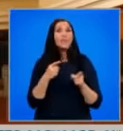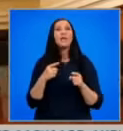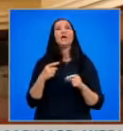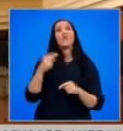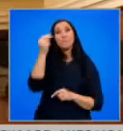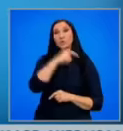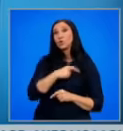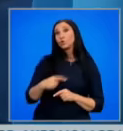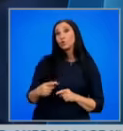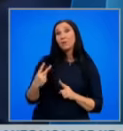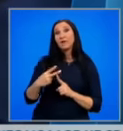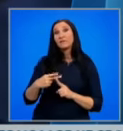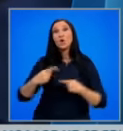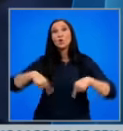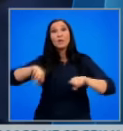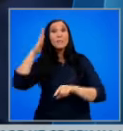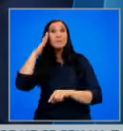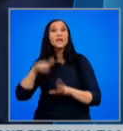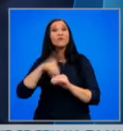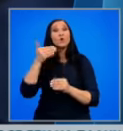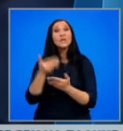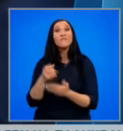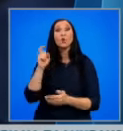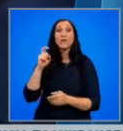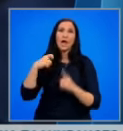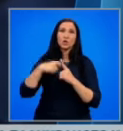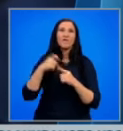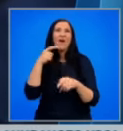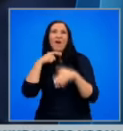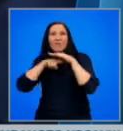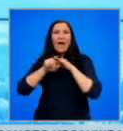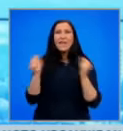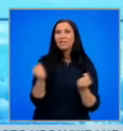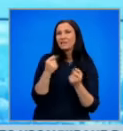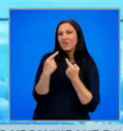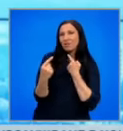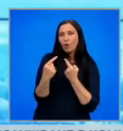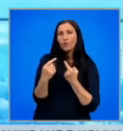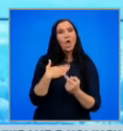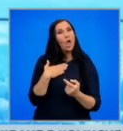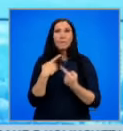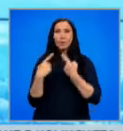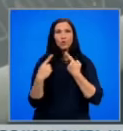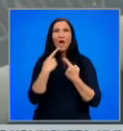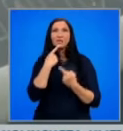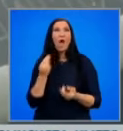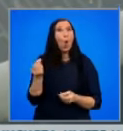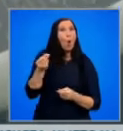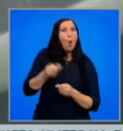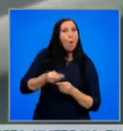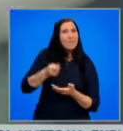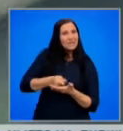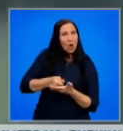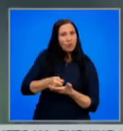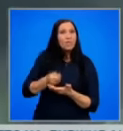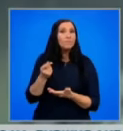регионалния министър в оставка Гроздан Караджов в задкулисни действия и договорки. Има договаряния за комисионни. Комисионната